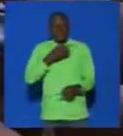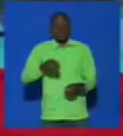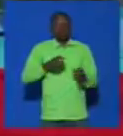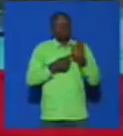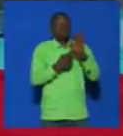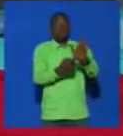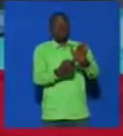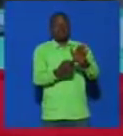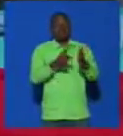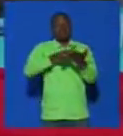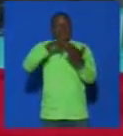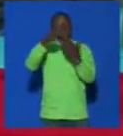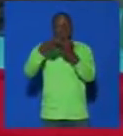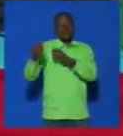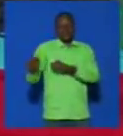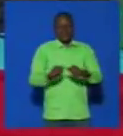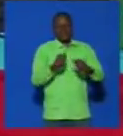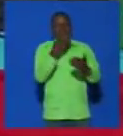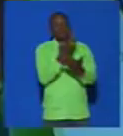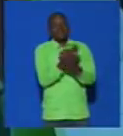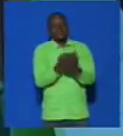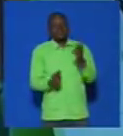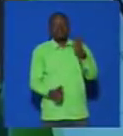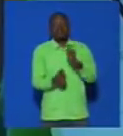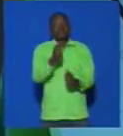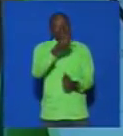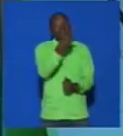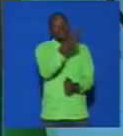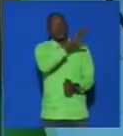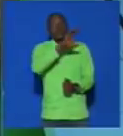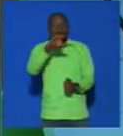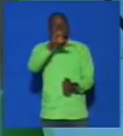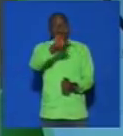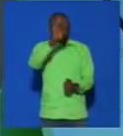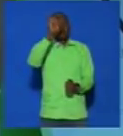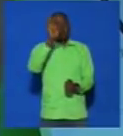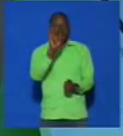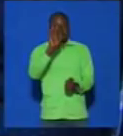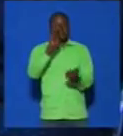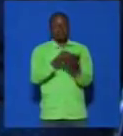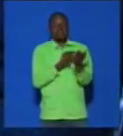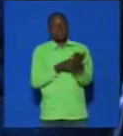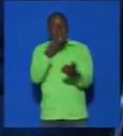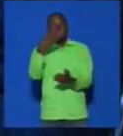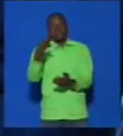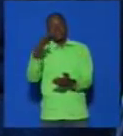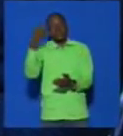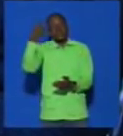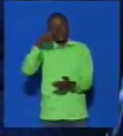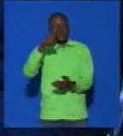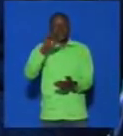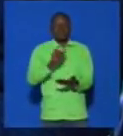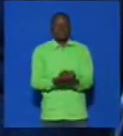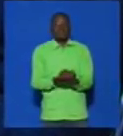ce plan d'action national est financé à plus de 280 9 millions de francs cfa par l'artisanat goal consignes